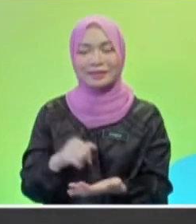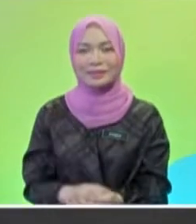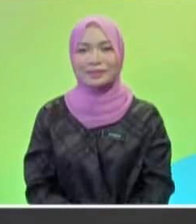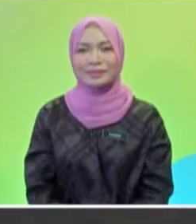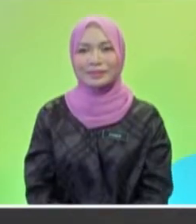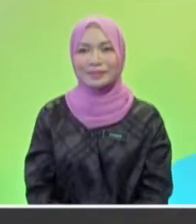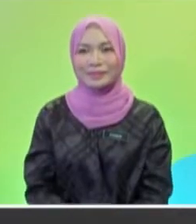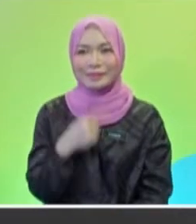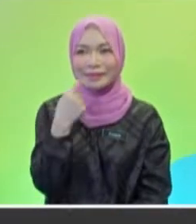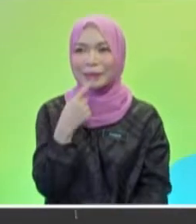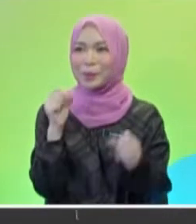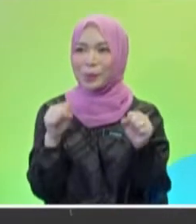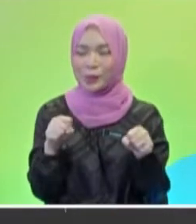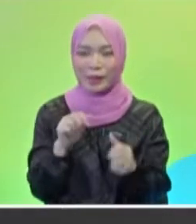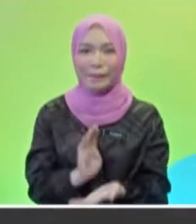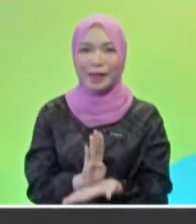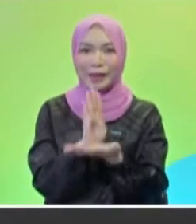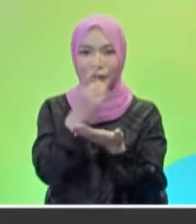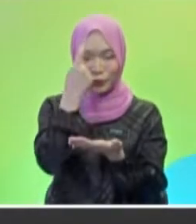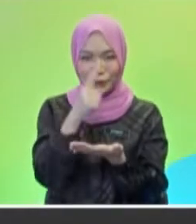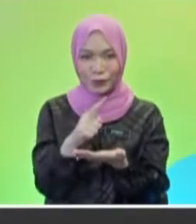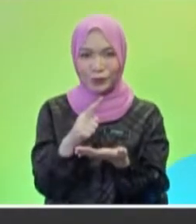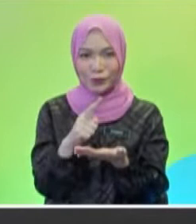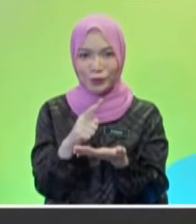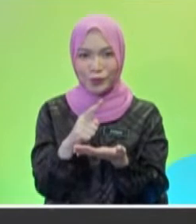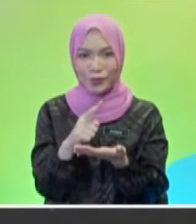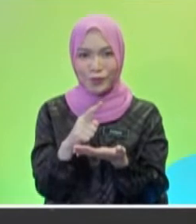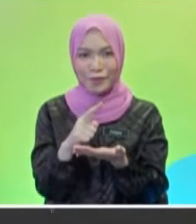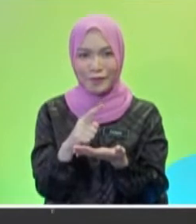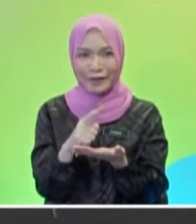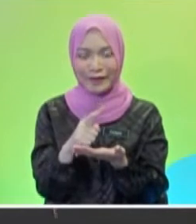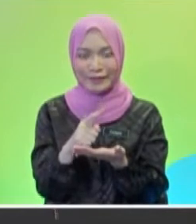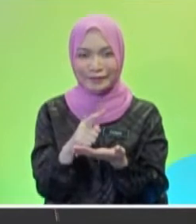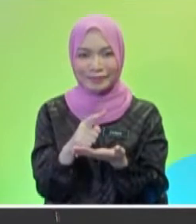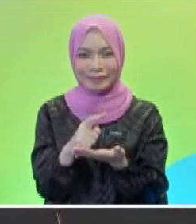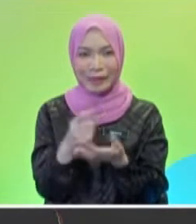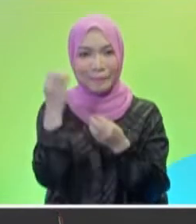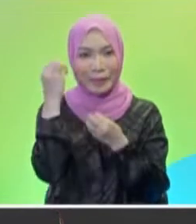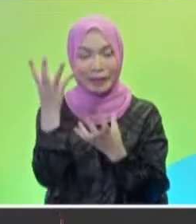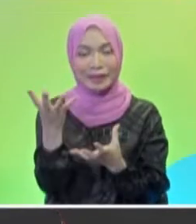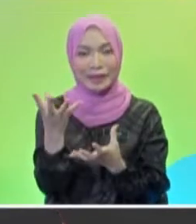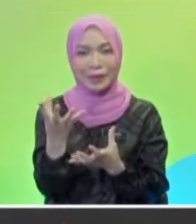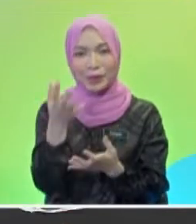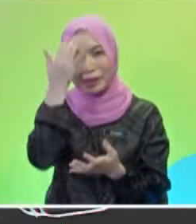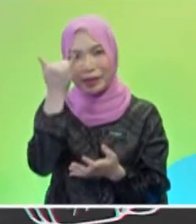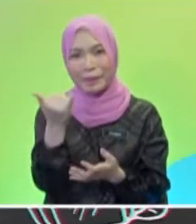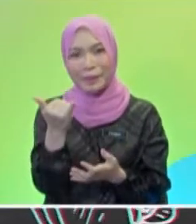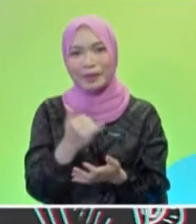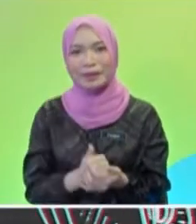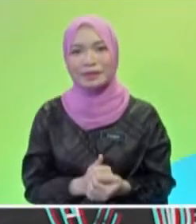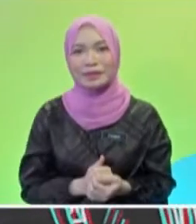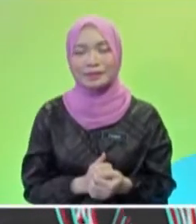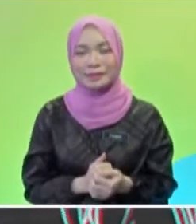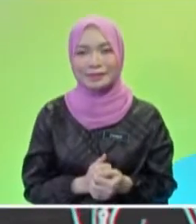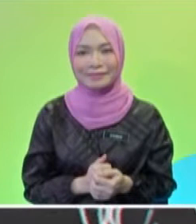Ayah batrisya beli bantu betul Ya I like aja pun ini dikenal sebagai Mad negeri matahari terbit katanya cepat